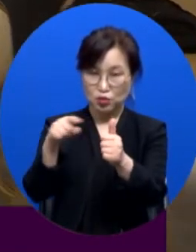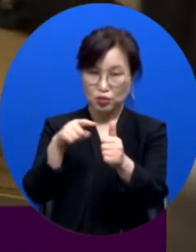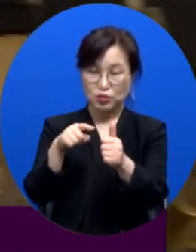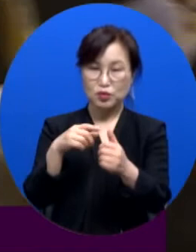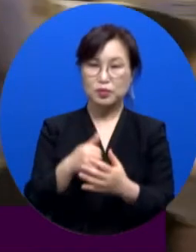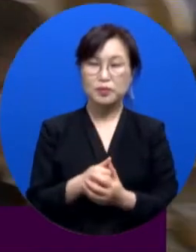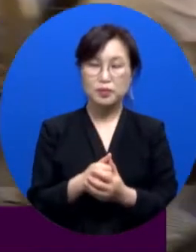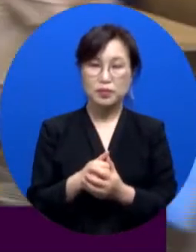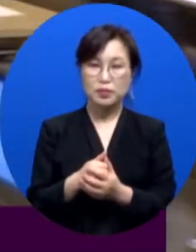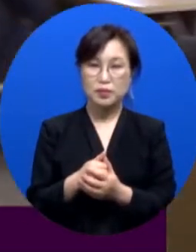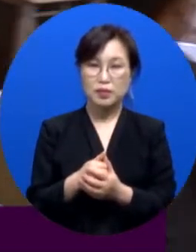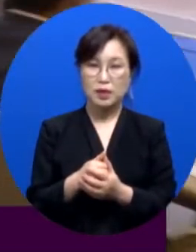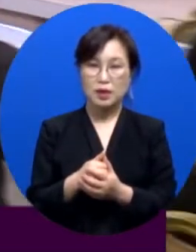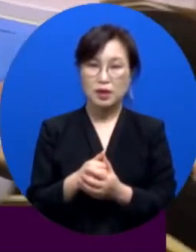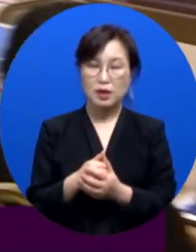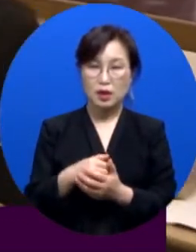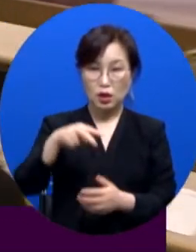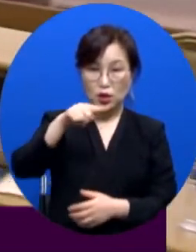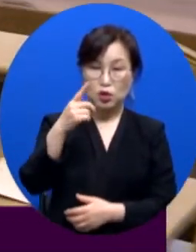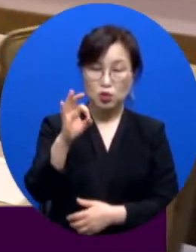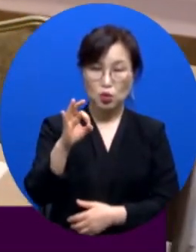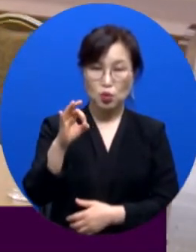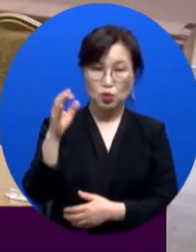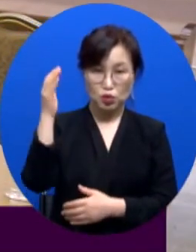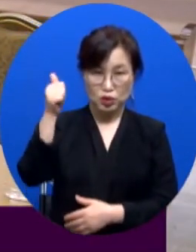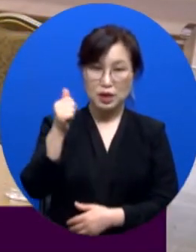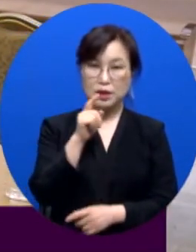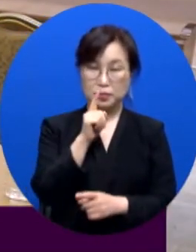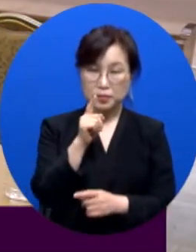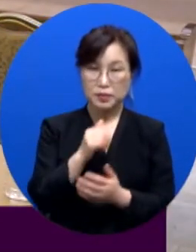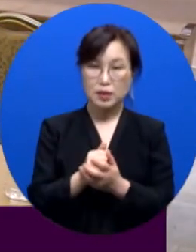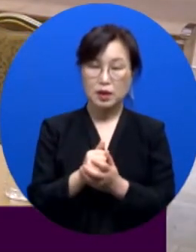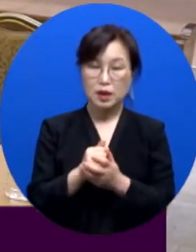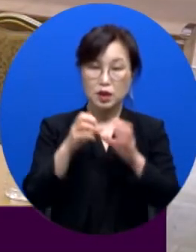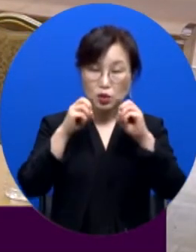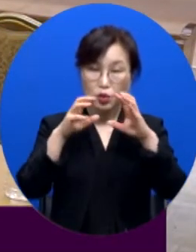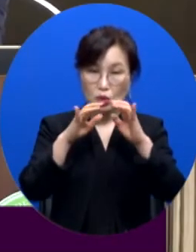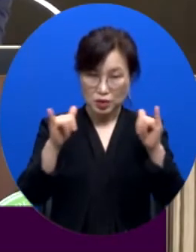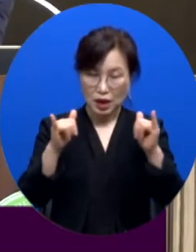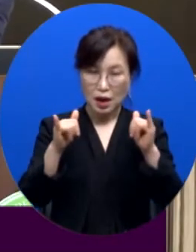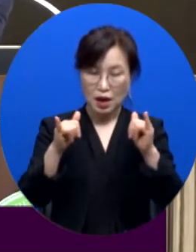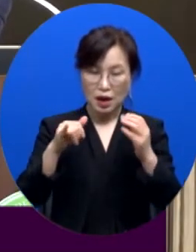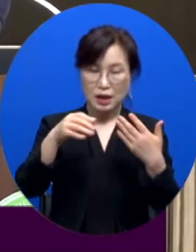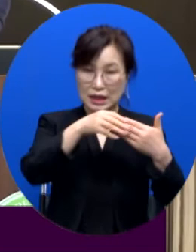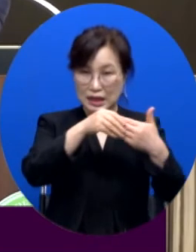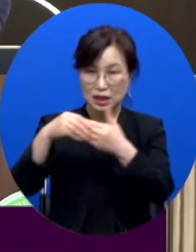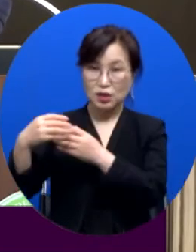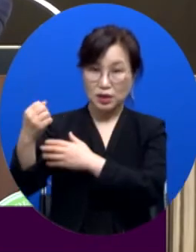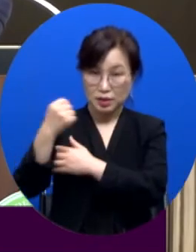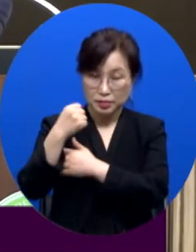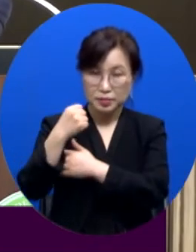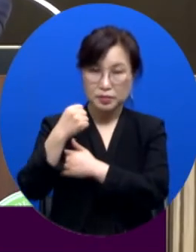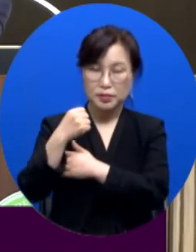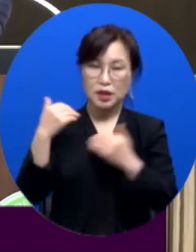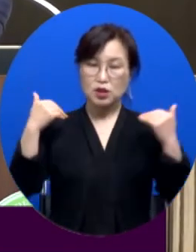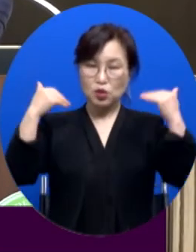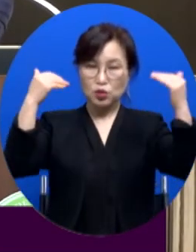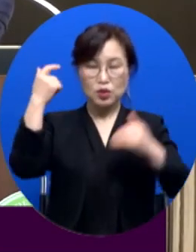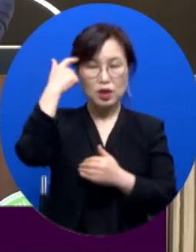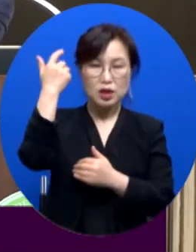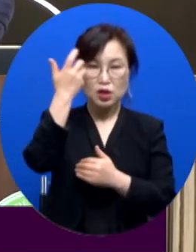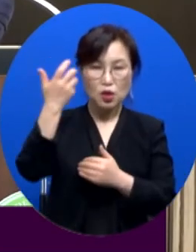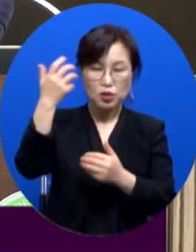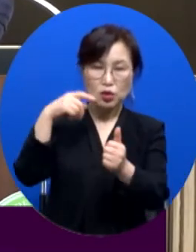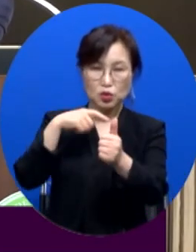송재흥 국장은 현지 사역자를 세우는 리더십 개발, 선교사의 성숙한 영성 개발, 선교사의 사역 완주를 위한